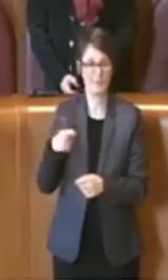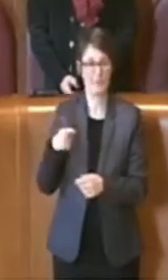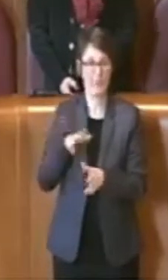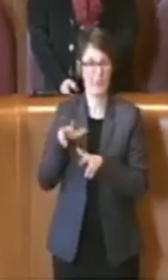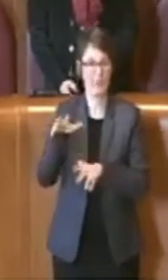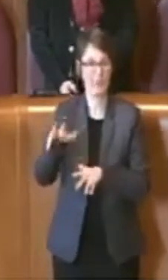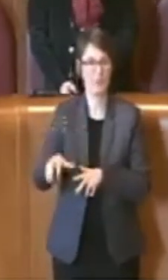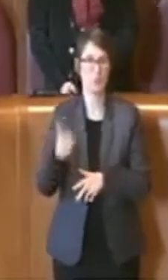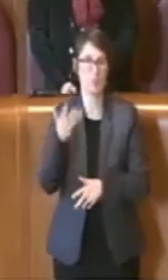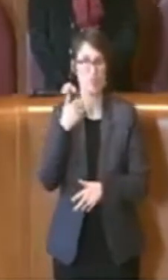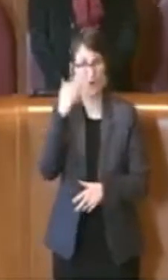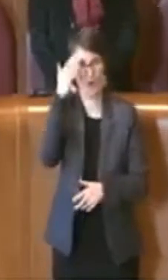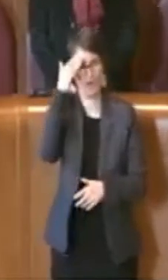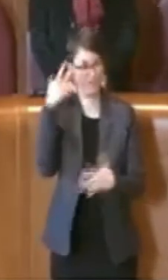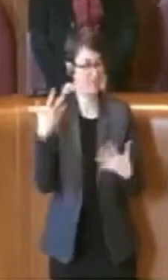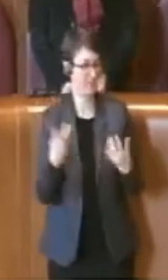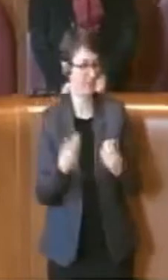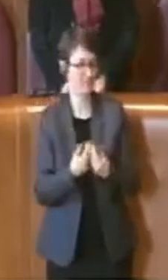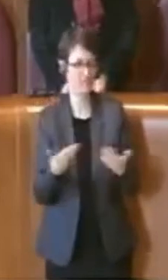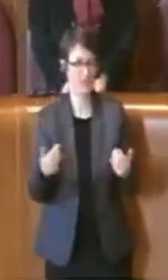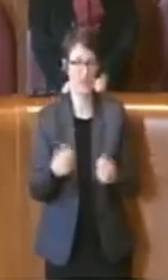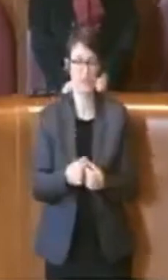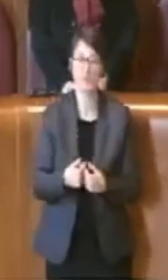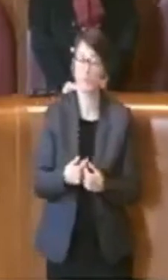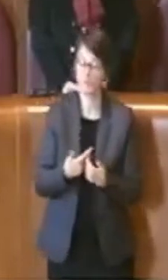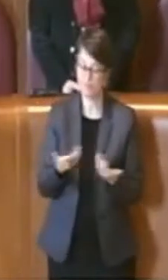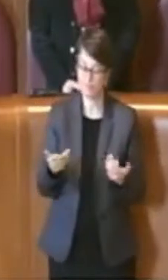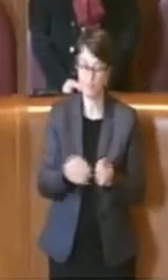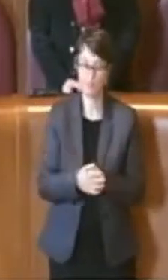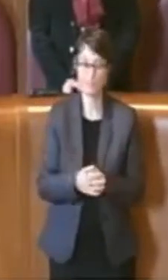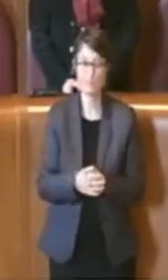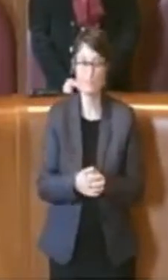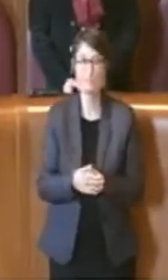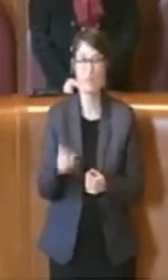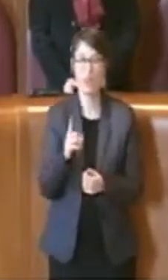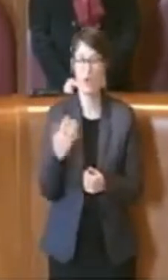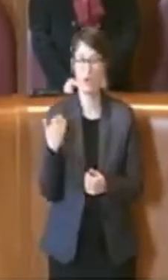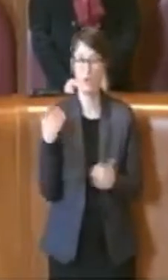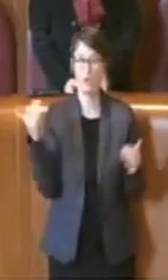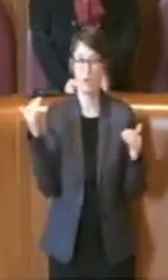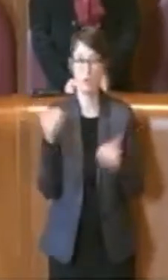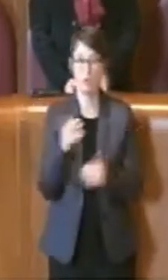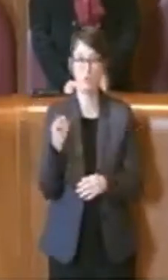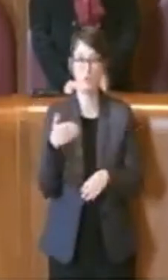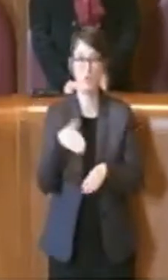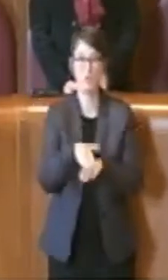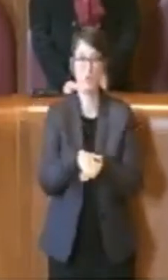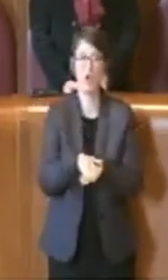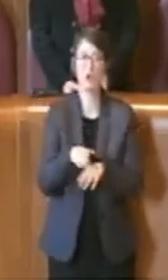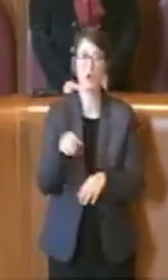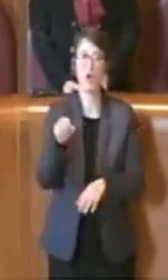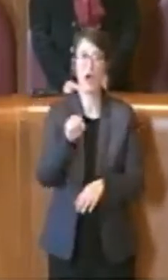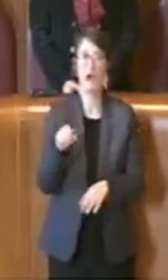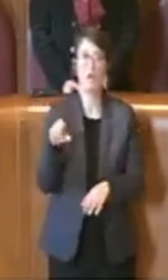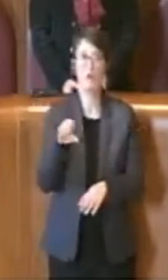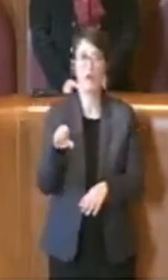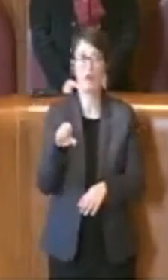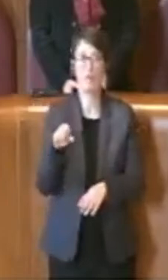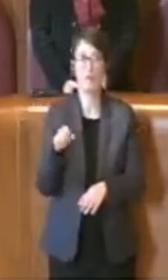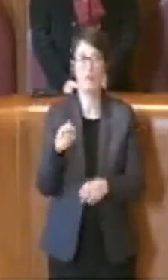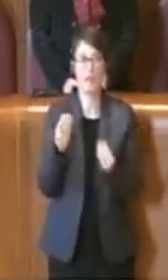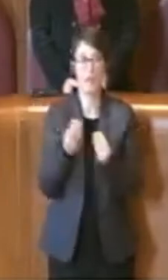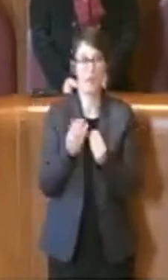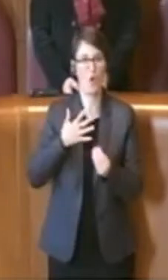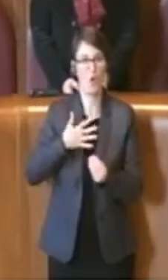a ricordarlo così. Come avete saputo, domenica notte è mancato Alfredo Emili, nostro collega portavoce del